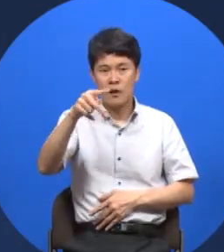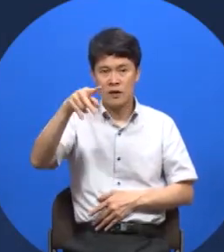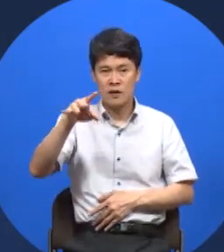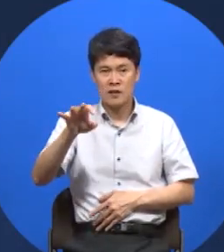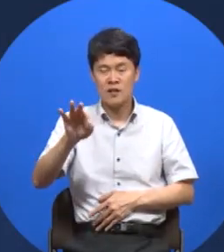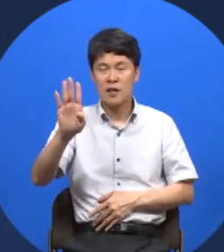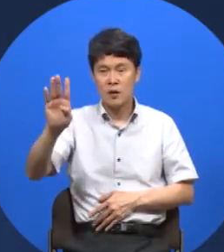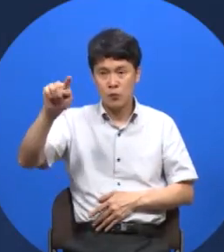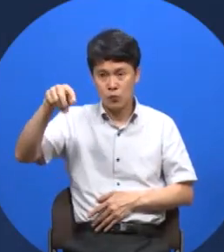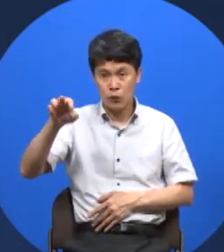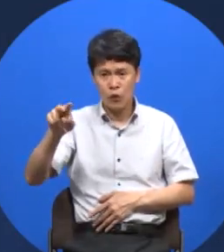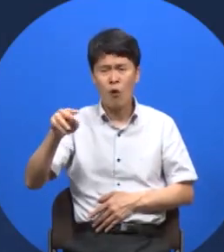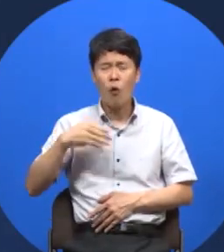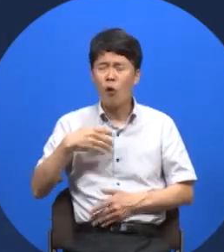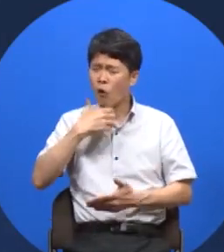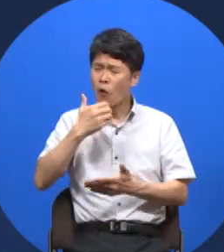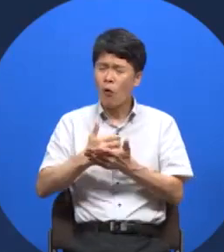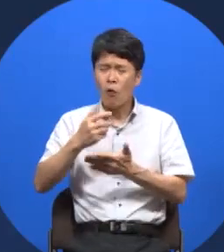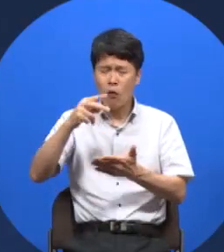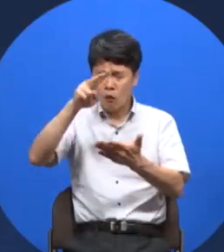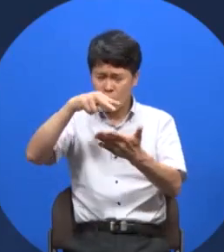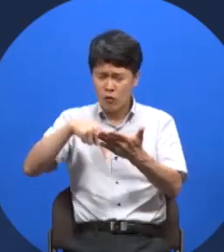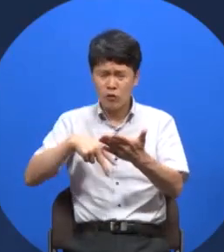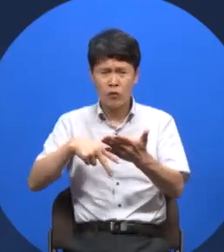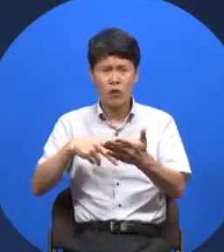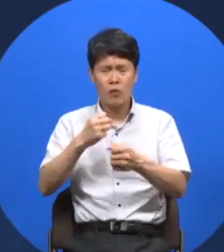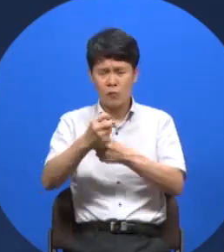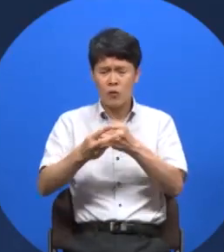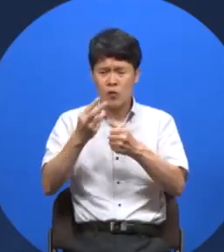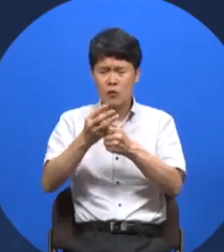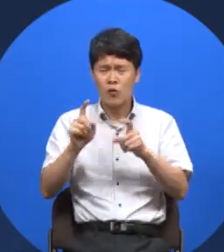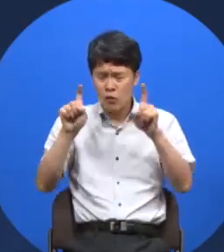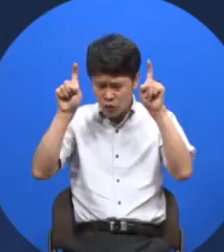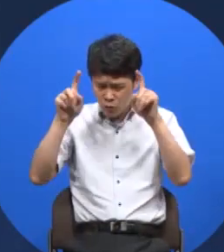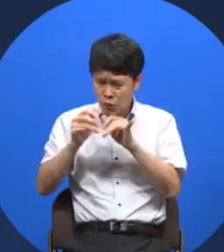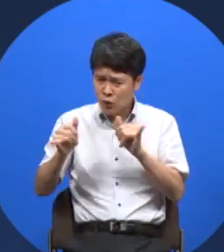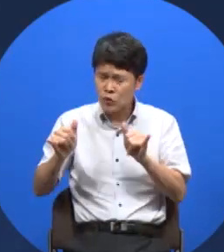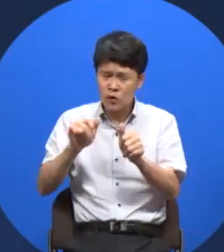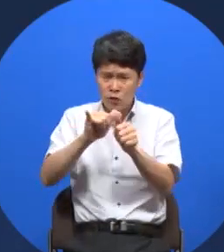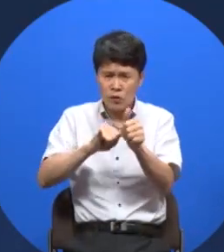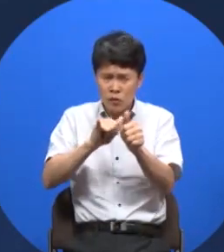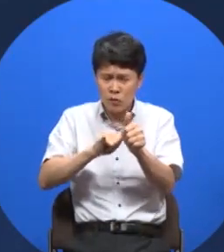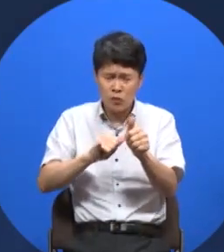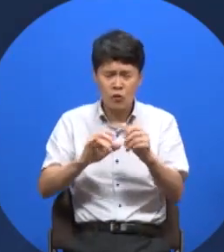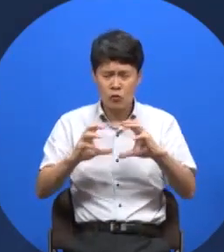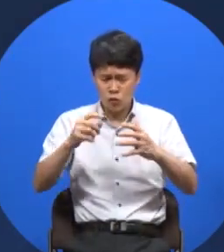깊게 읽었습니다. 몇 년째 목자로 섬기면서 국내 전도도